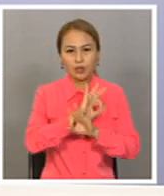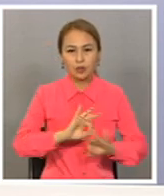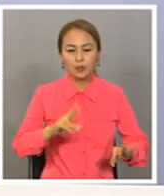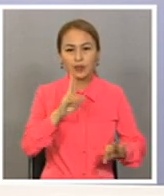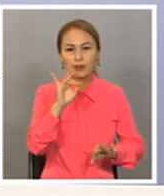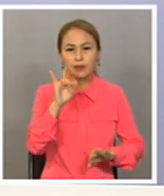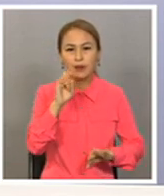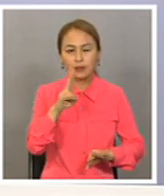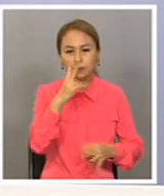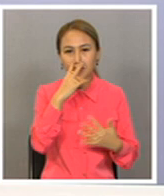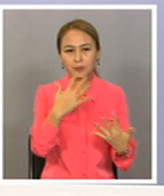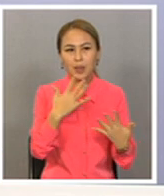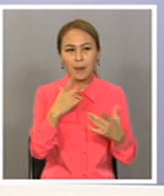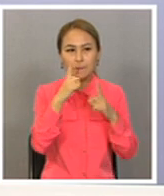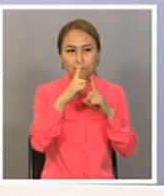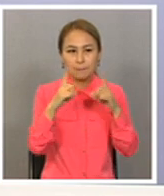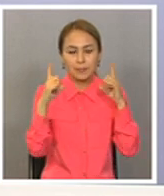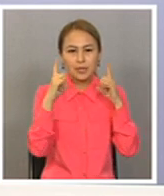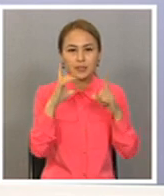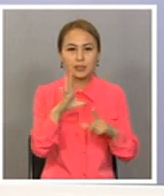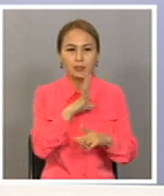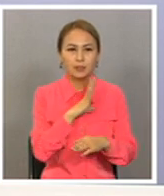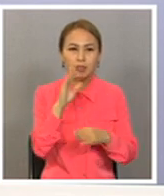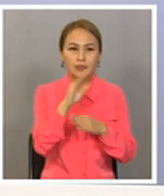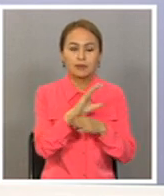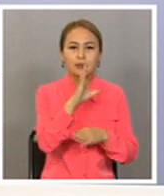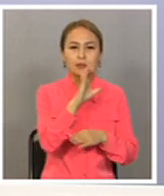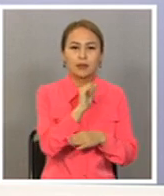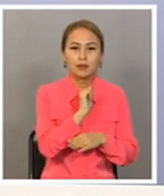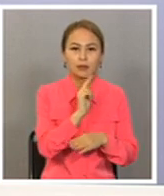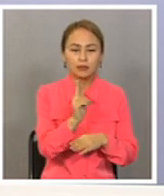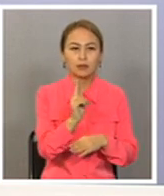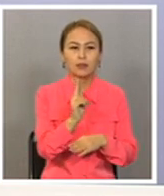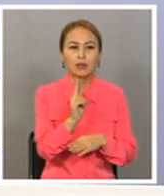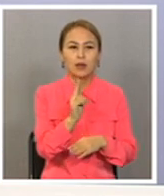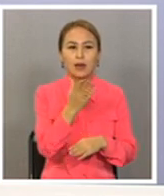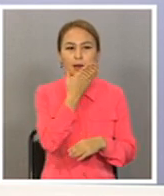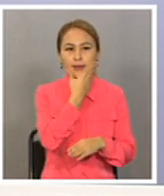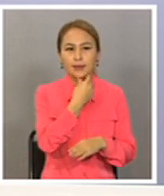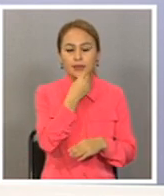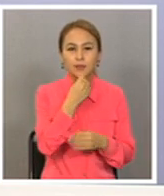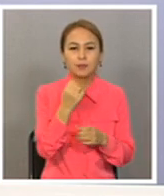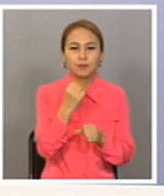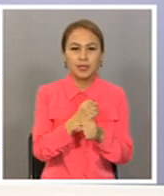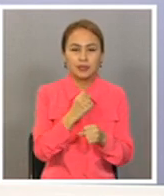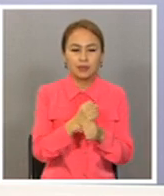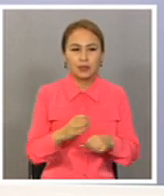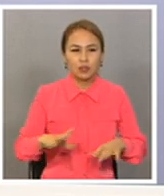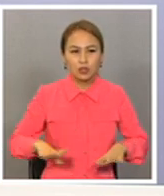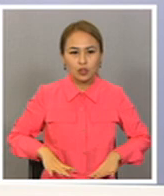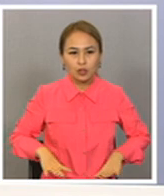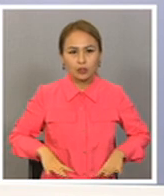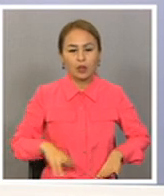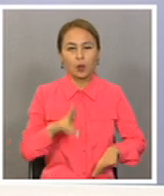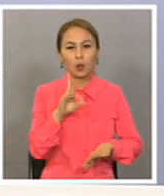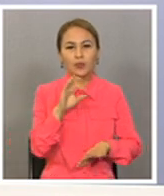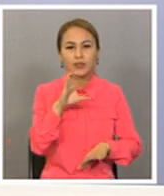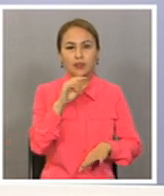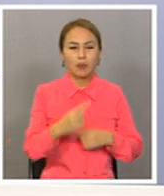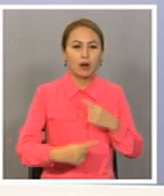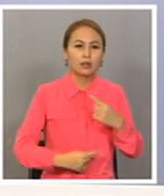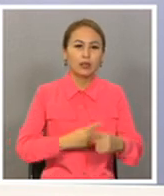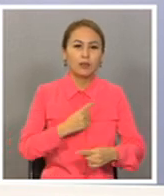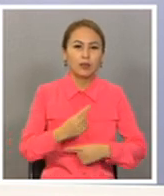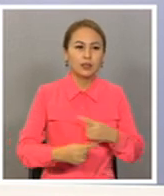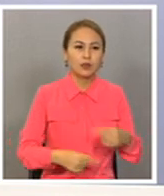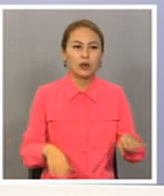бейнесіндегі маска тағылған. Сақтар әсем безендірілген жылқылар көсемді ата баба аруағы